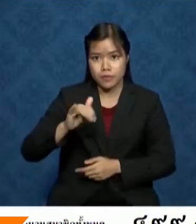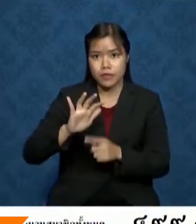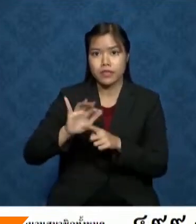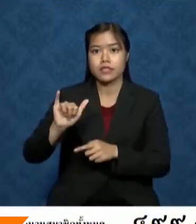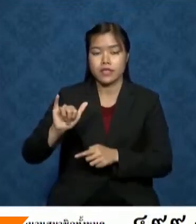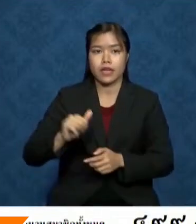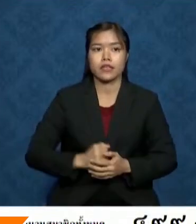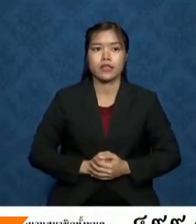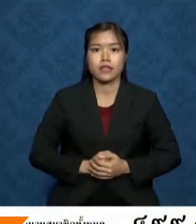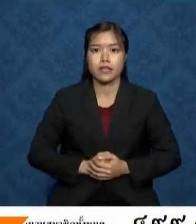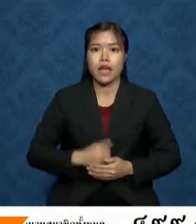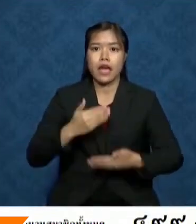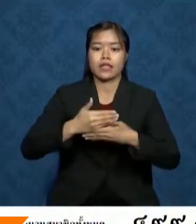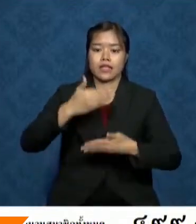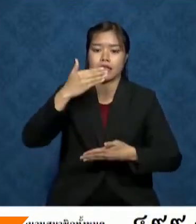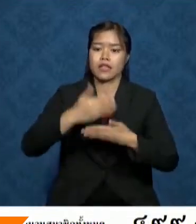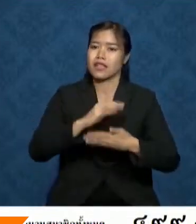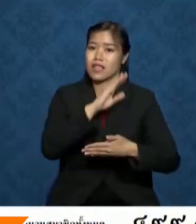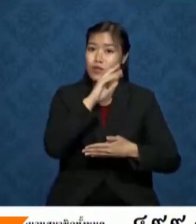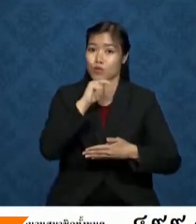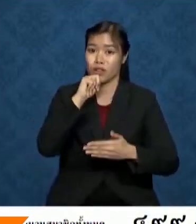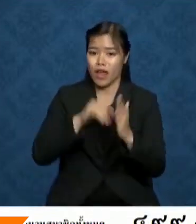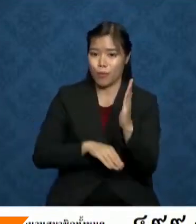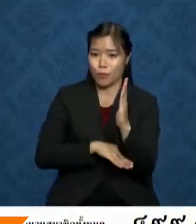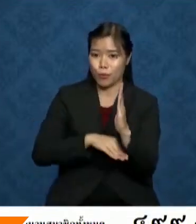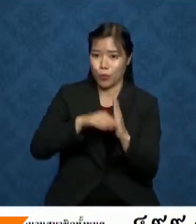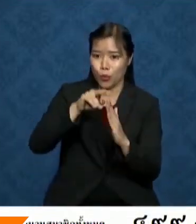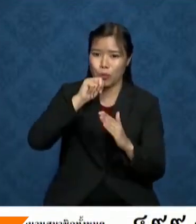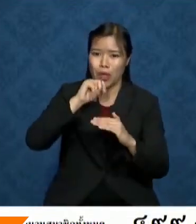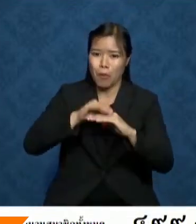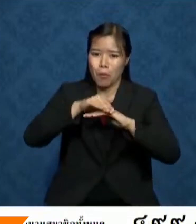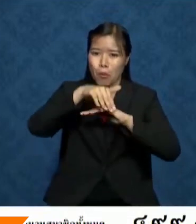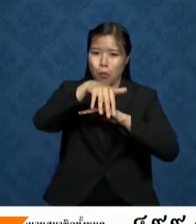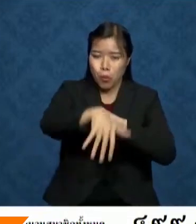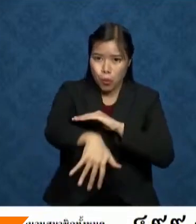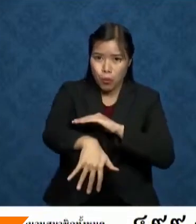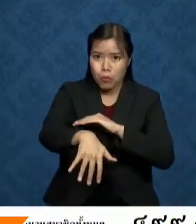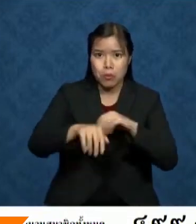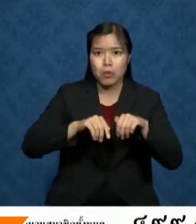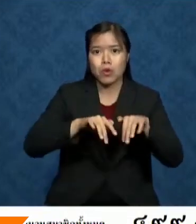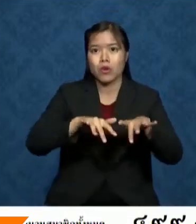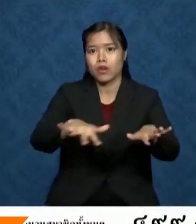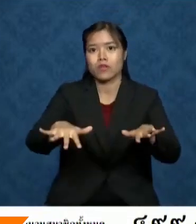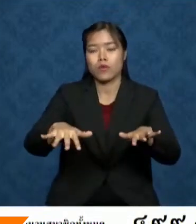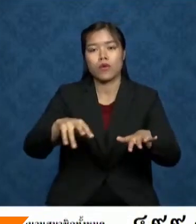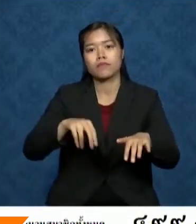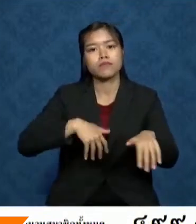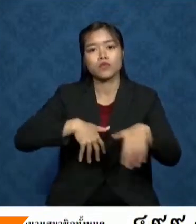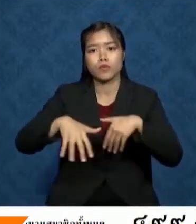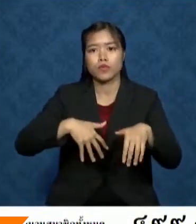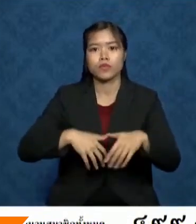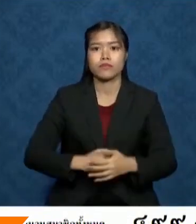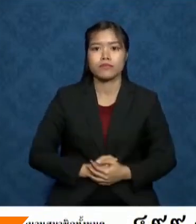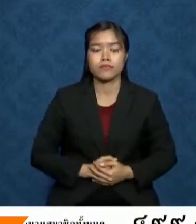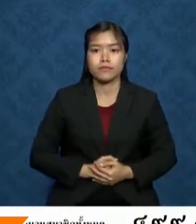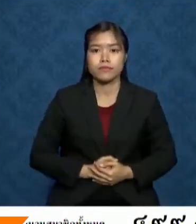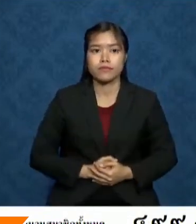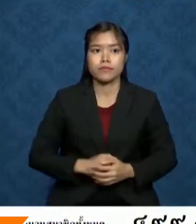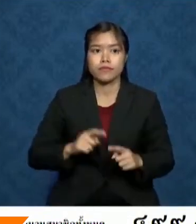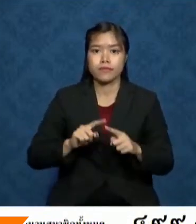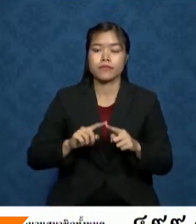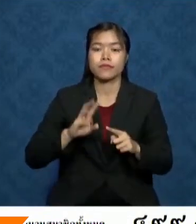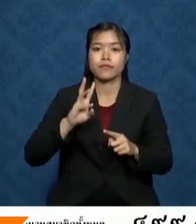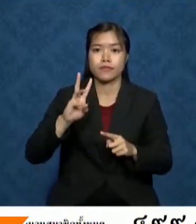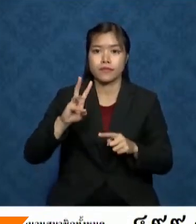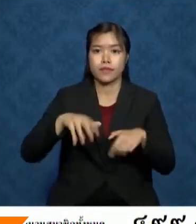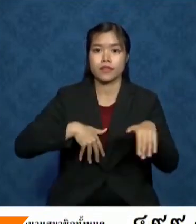ให้ชุมช